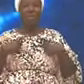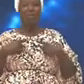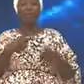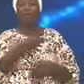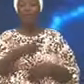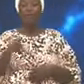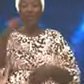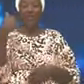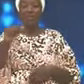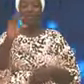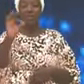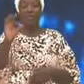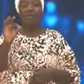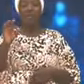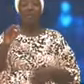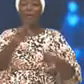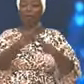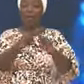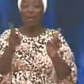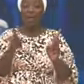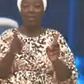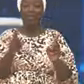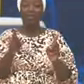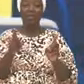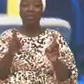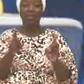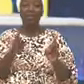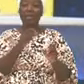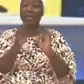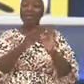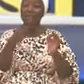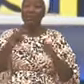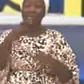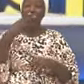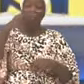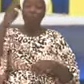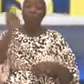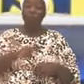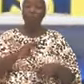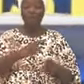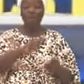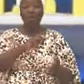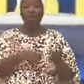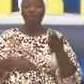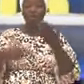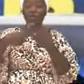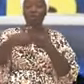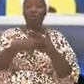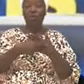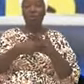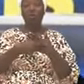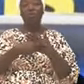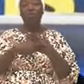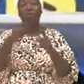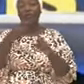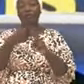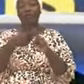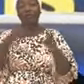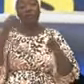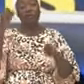19 verset 19 mai c'est le méchant revient de sa méchanceté